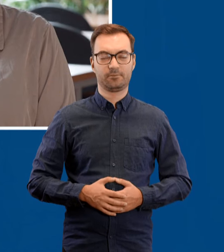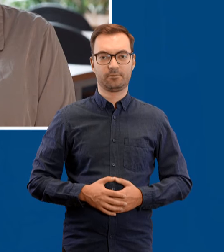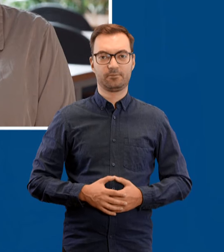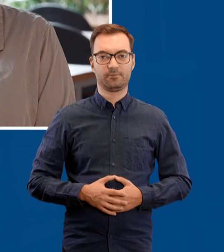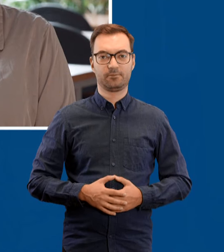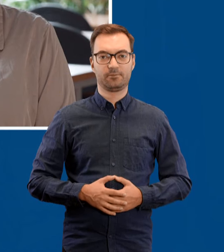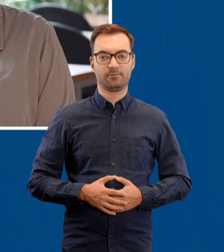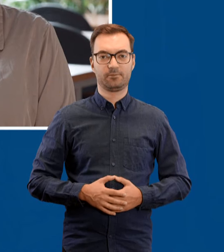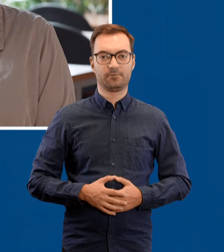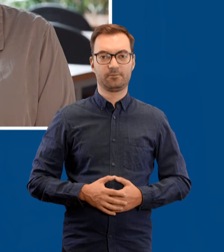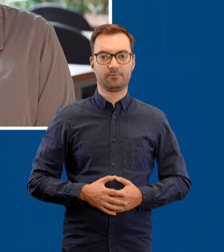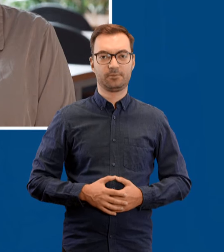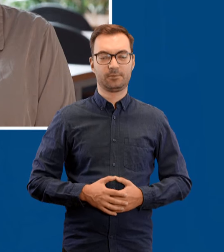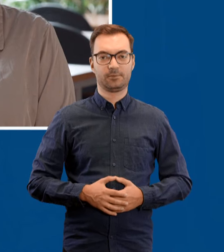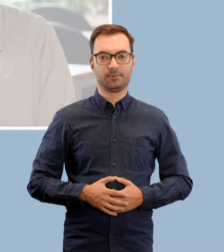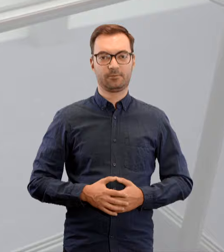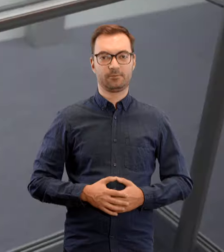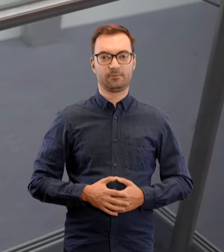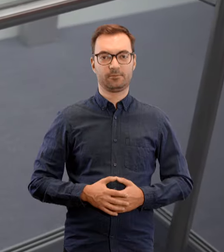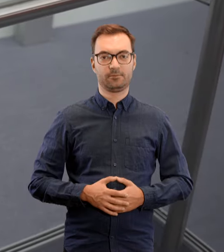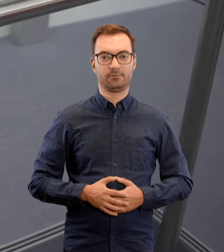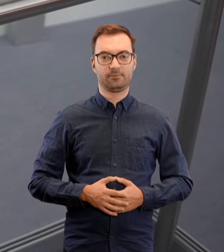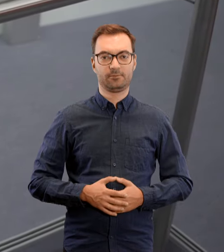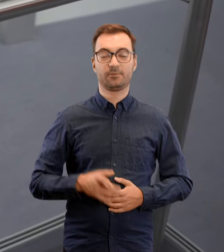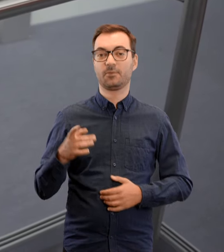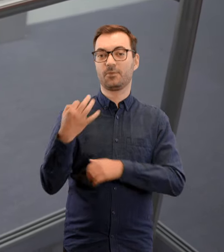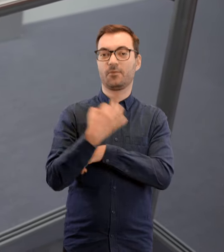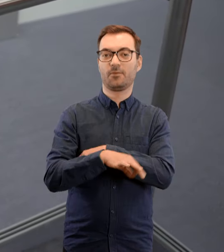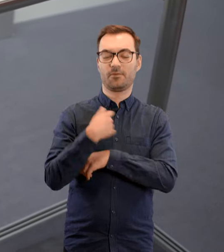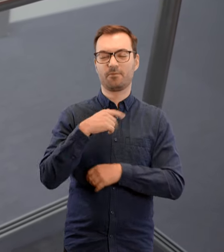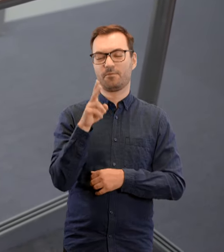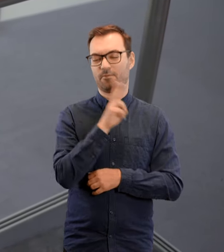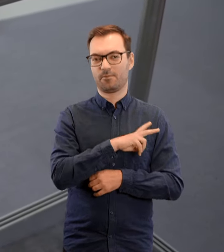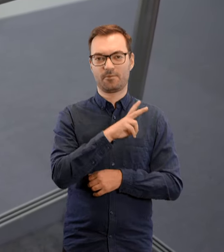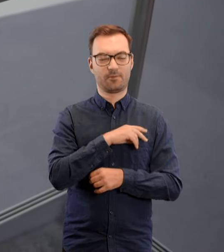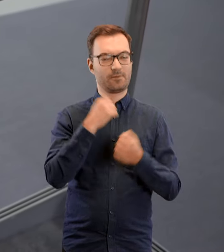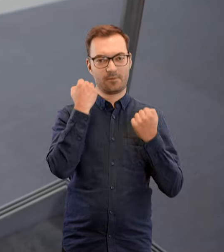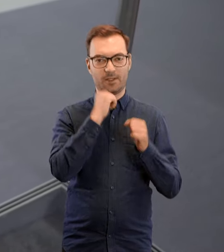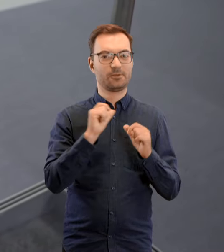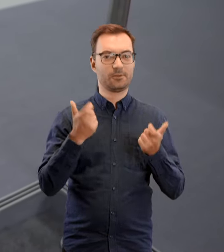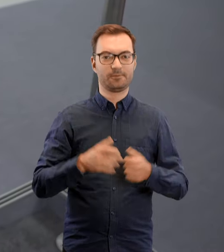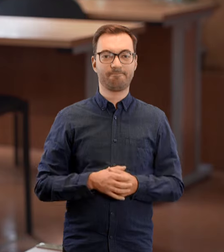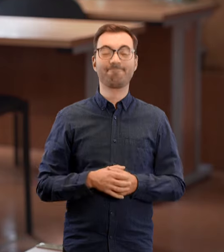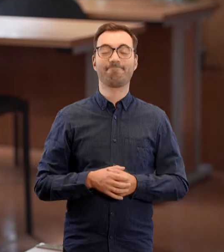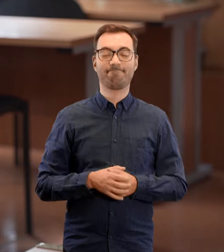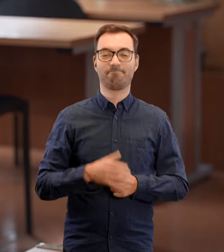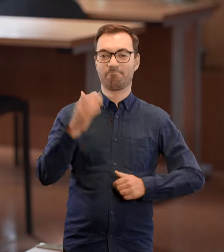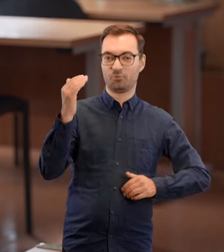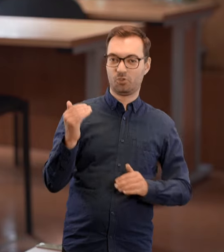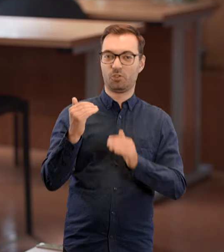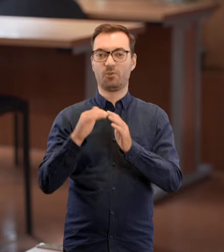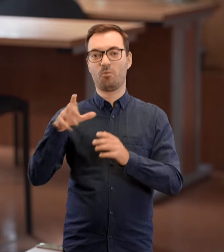Uniwersytetu Rolniczego w Krakowie. W uczelni doceniam to, że jest dostosowany dla osób